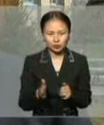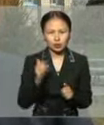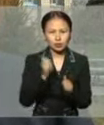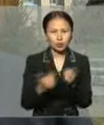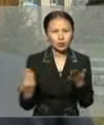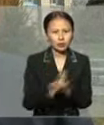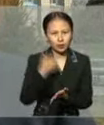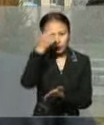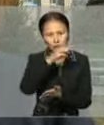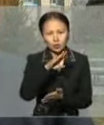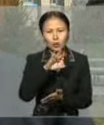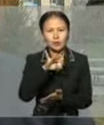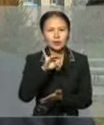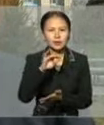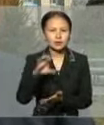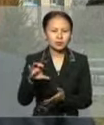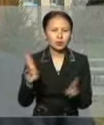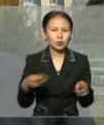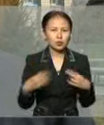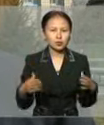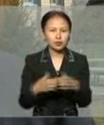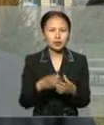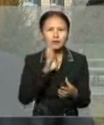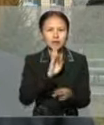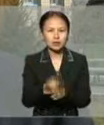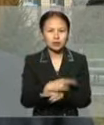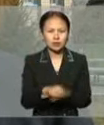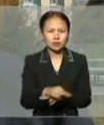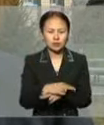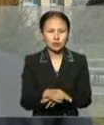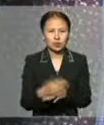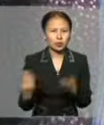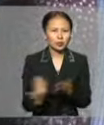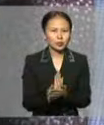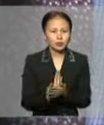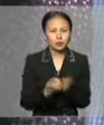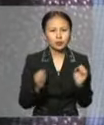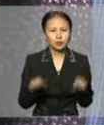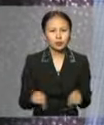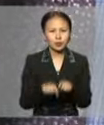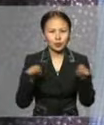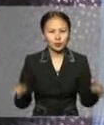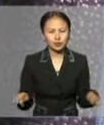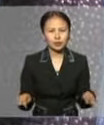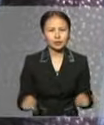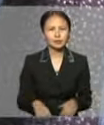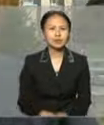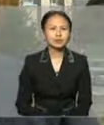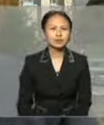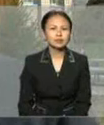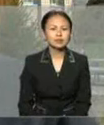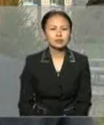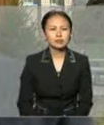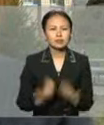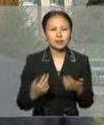jılından bastap osı Томирис klubu negizinde qazaq qızının tärbiyelik jaŋa bir paradigmasın, jaŋa bir algoritmin jasaw maqsatımızda tur.